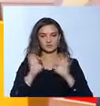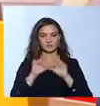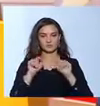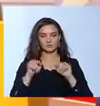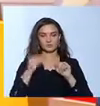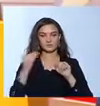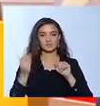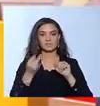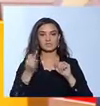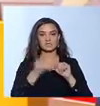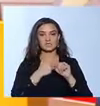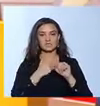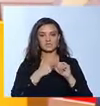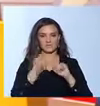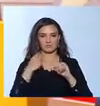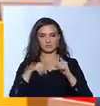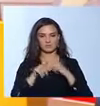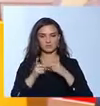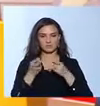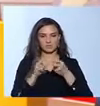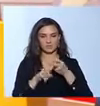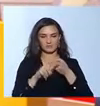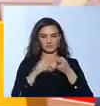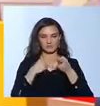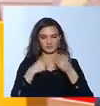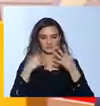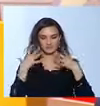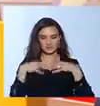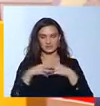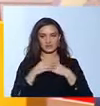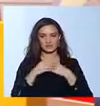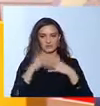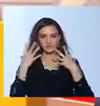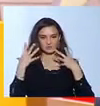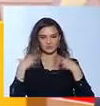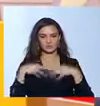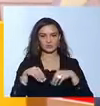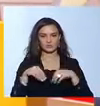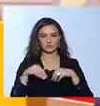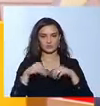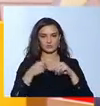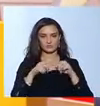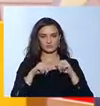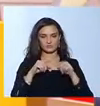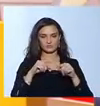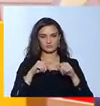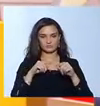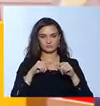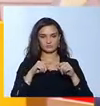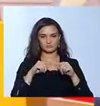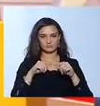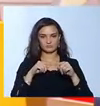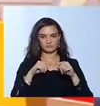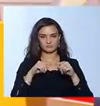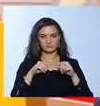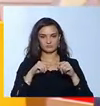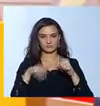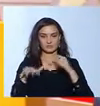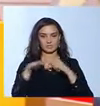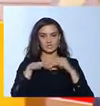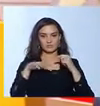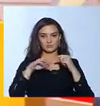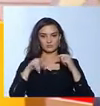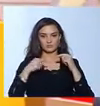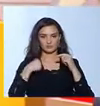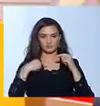თქვენი ინტერესიდან გამომდინარე ეხება ჩვენი სხეულის ყველაზე დიდ ორგანოს, რომელიც ერთგვარი ზღვარი და ბარიერია გარემოსა და